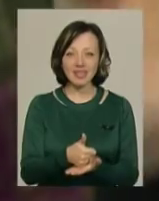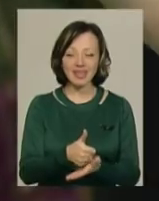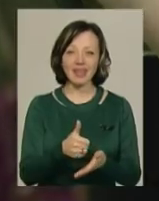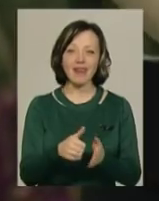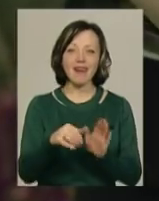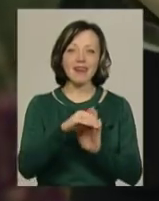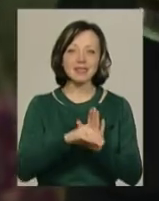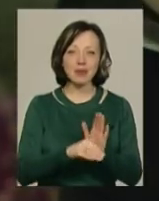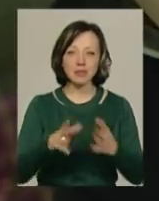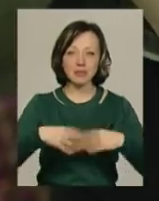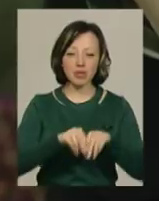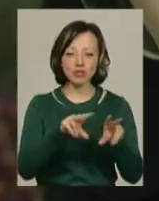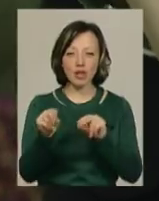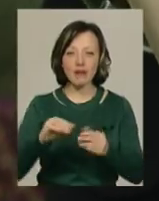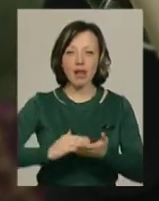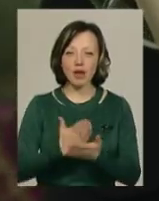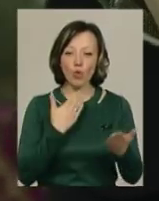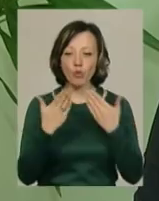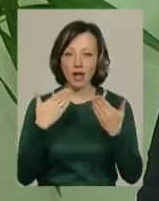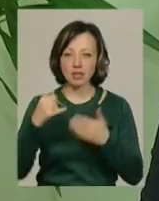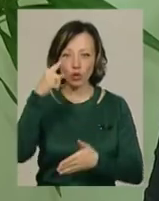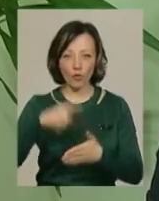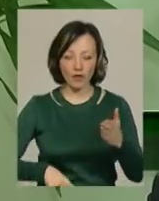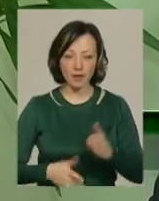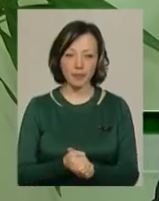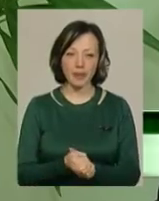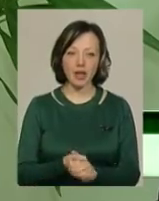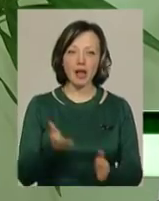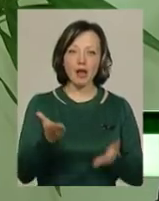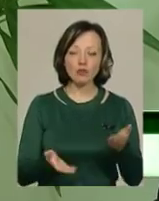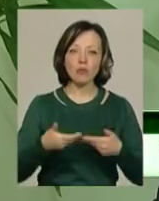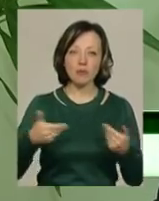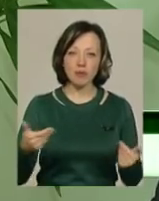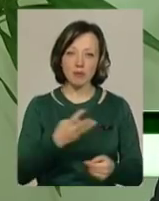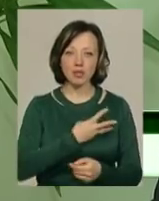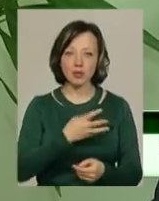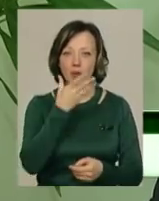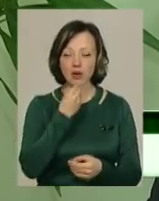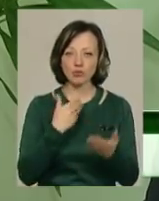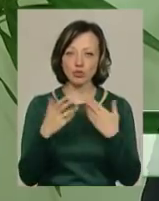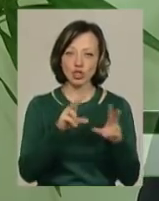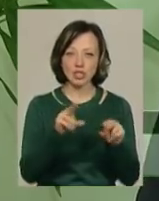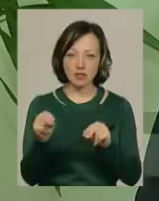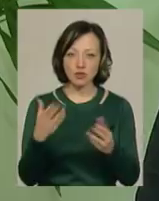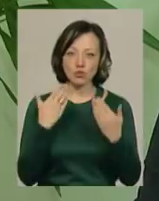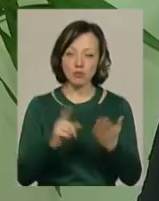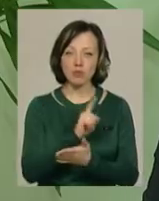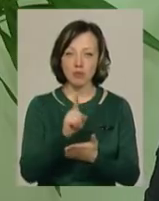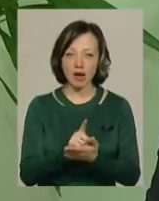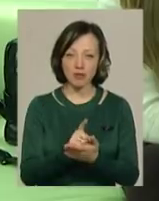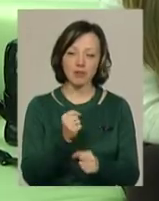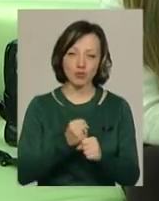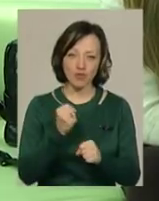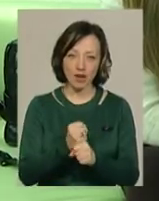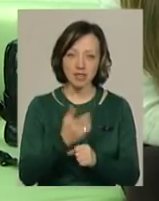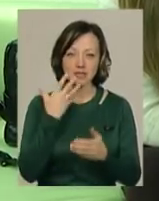сімейного щастя у якісній комунікації та довірі. Якщо ми бажаємо якихось гарних стосунків, щасливих стосунків, ми маємо над ним